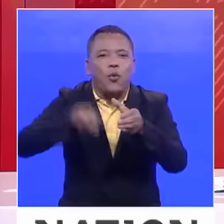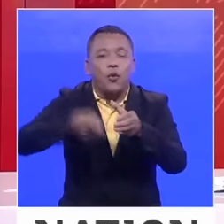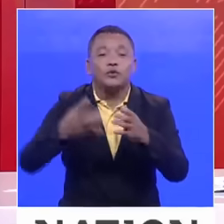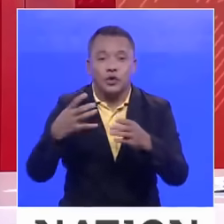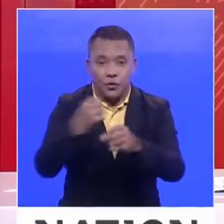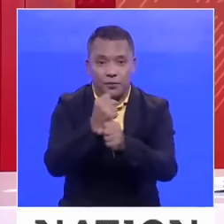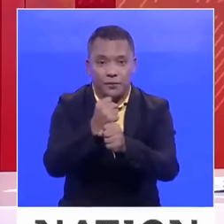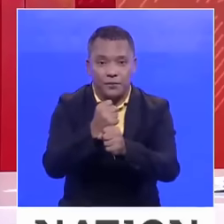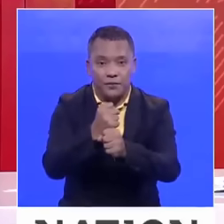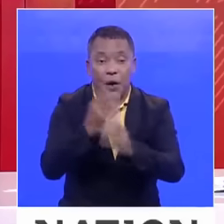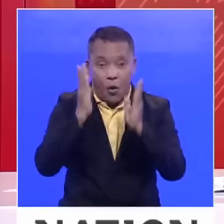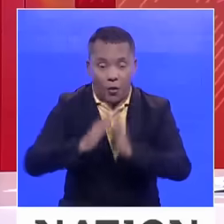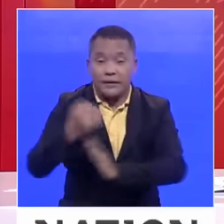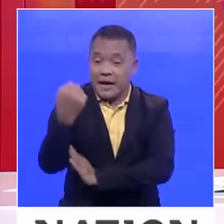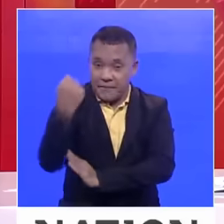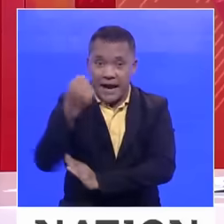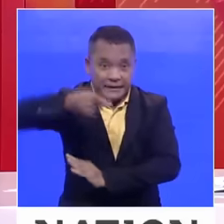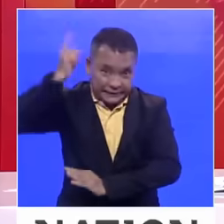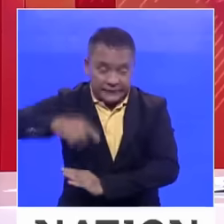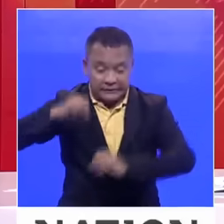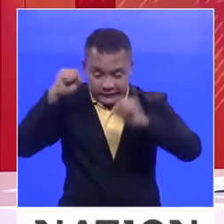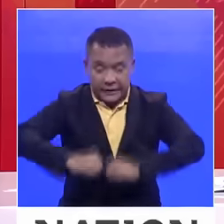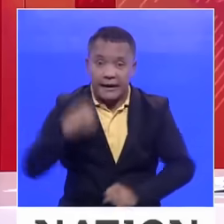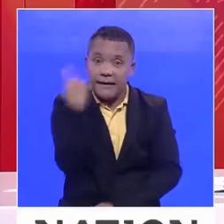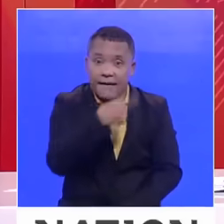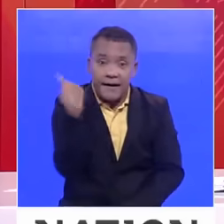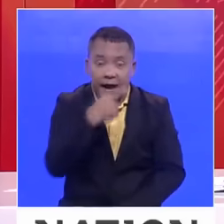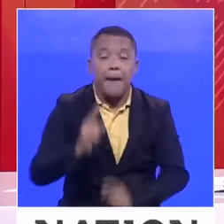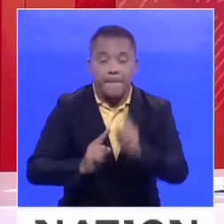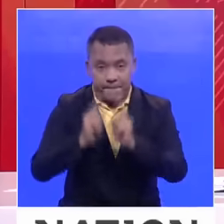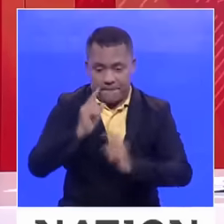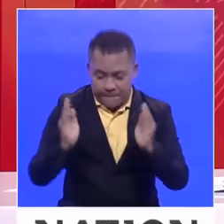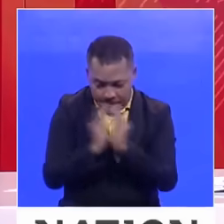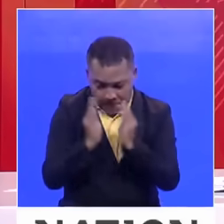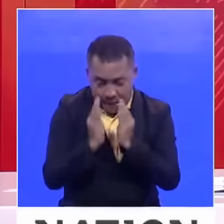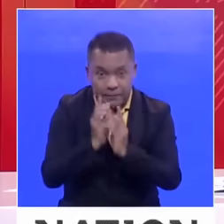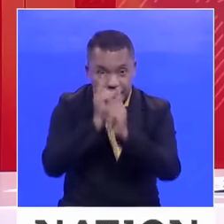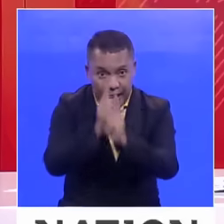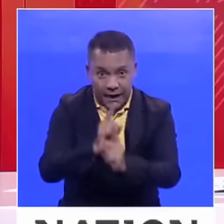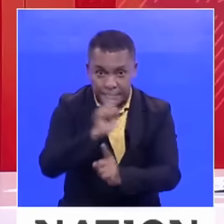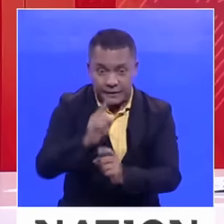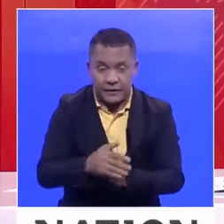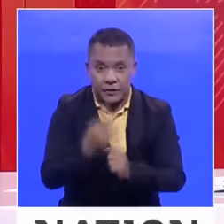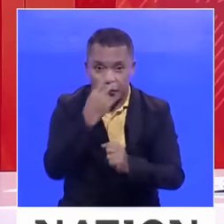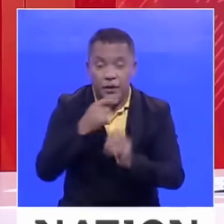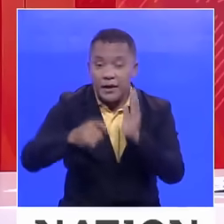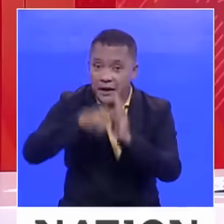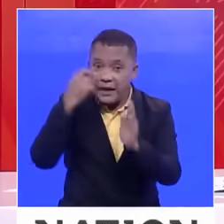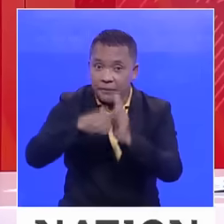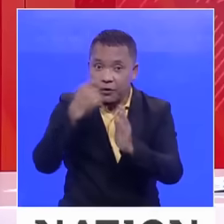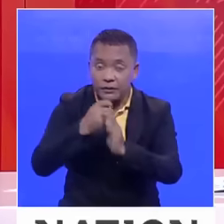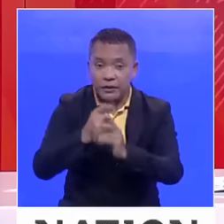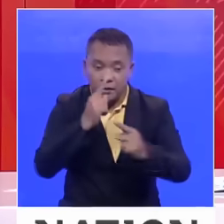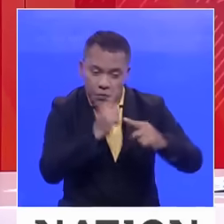ว่าคนที่มีอำนาจตัวจริงจะตัดสินใจแบบไหนเนี่ยเขาจะต้องประเมินผลก่อนว่ามันจะตามมายังไงบ้างไปดูปัจจัยซิอันนี้บวกอันนี้